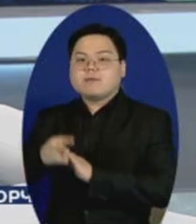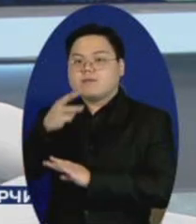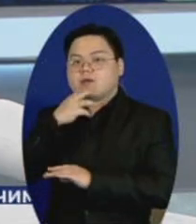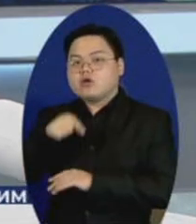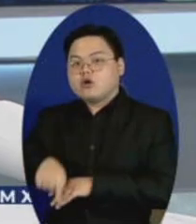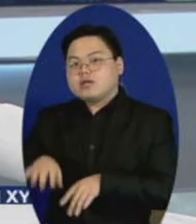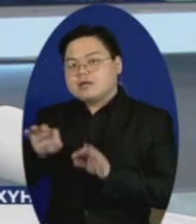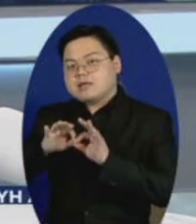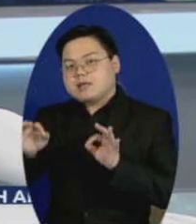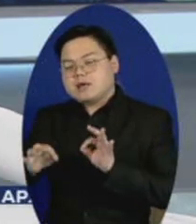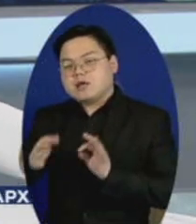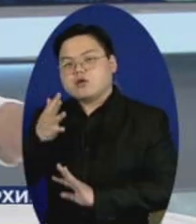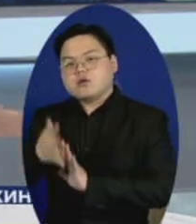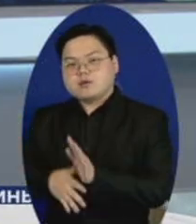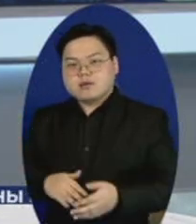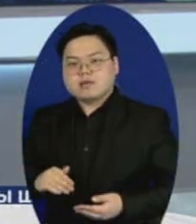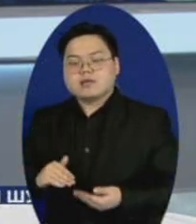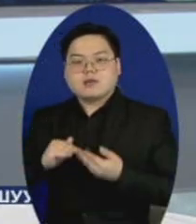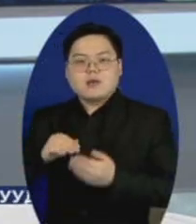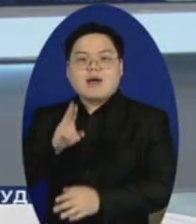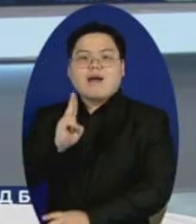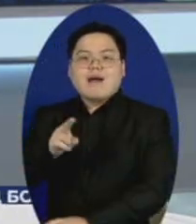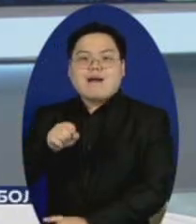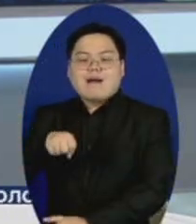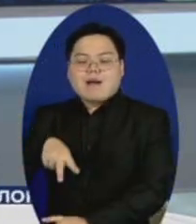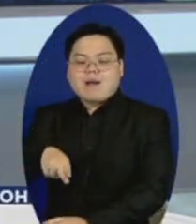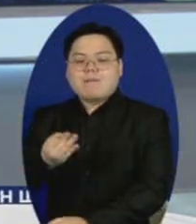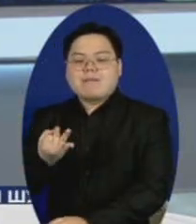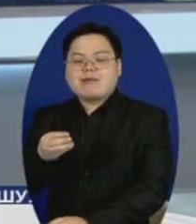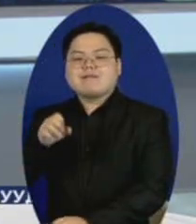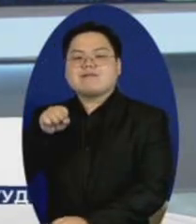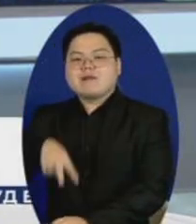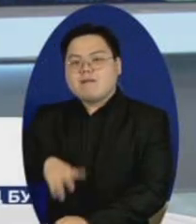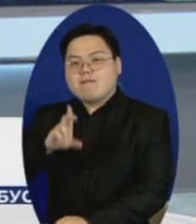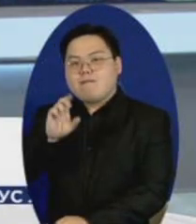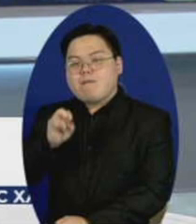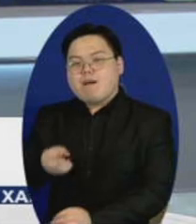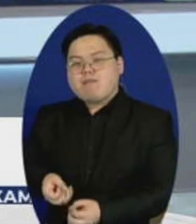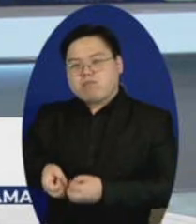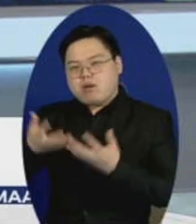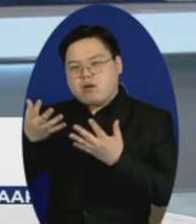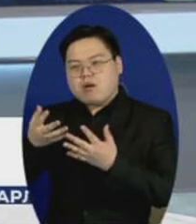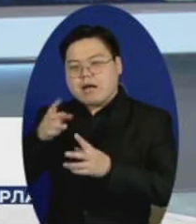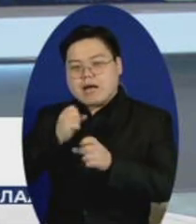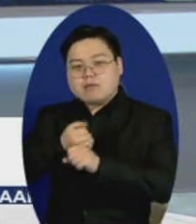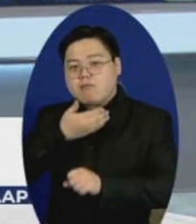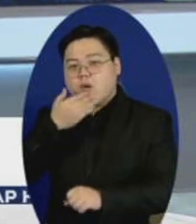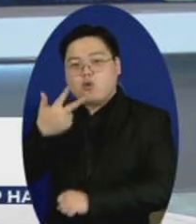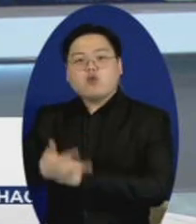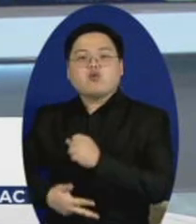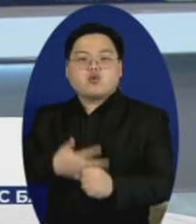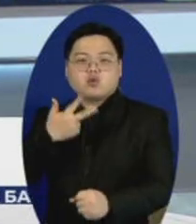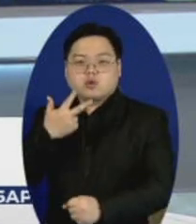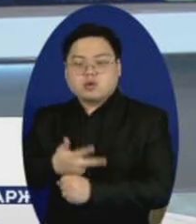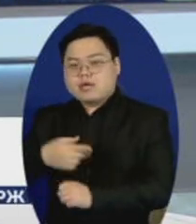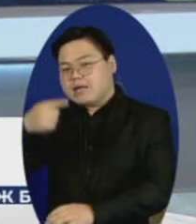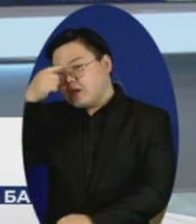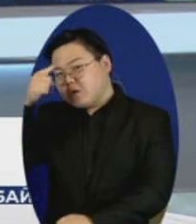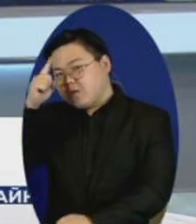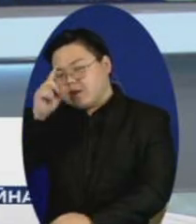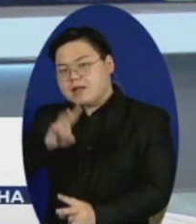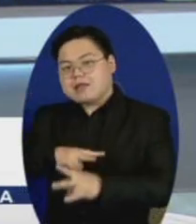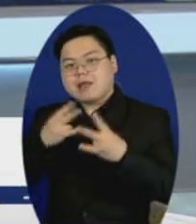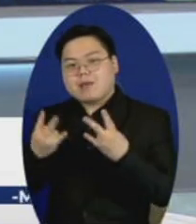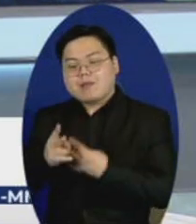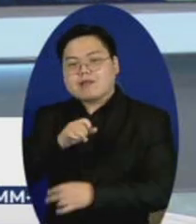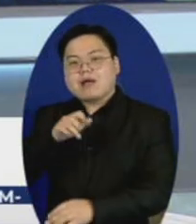тэр мэдээллийг дэлгэрүүлэн танилцуулах болно. За Капитал банк дампуурад 3 жил гаруй хугацаа өнгөрсөн. Тус банкнд эрүүл мэнд болон нийгмийн даатгалын сангийн нийт